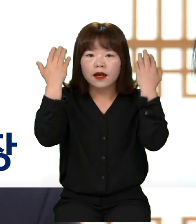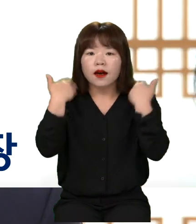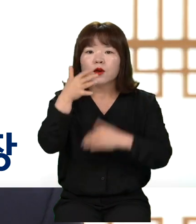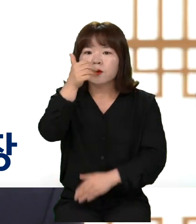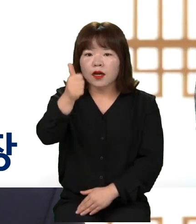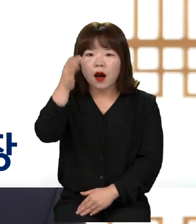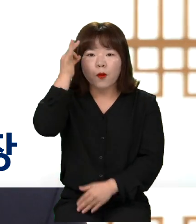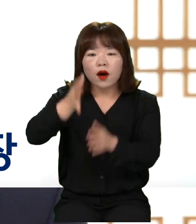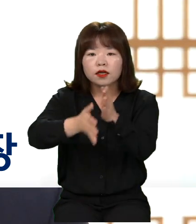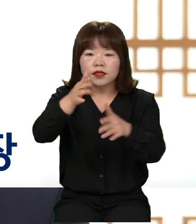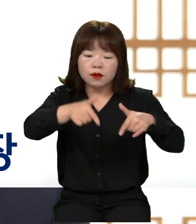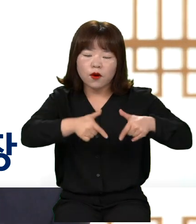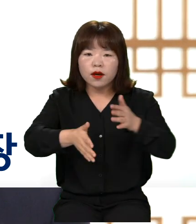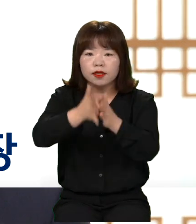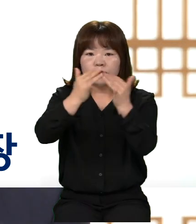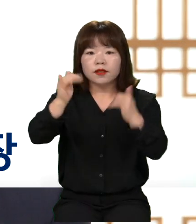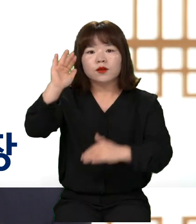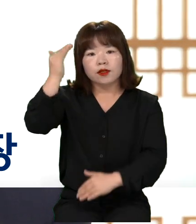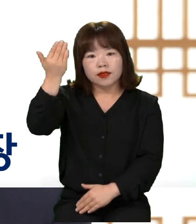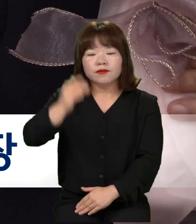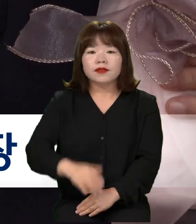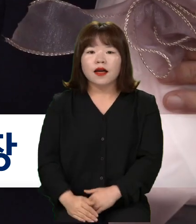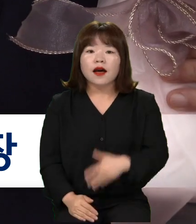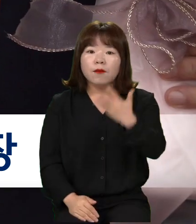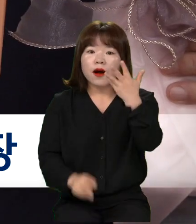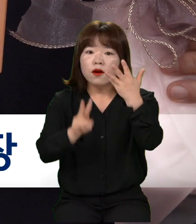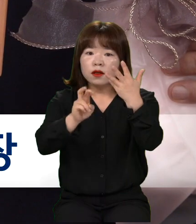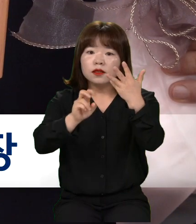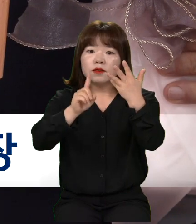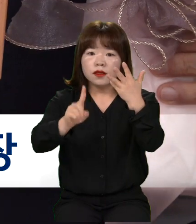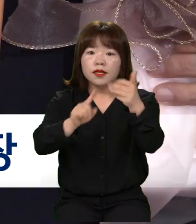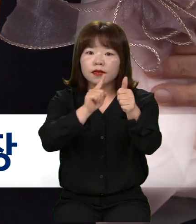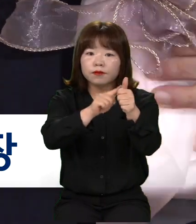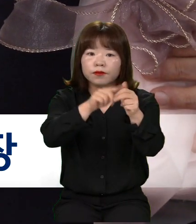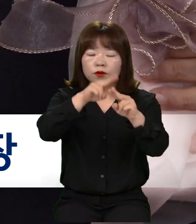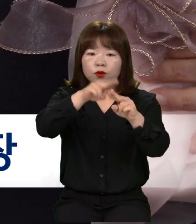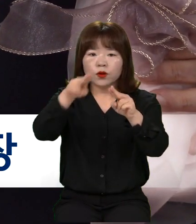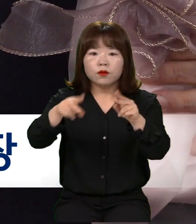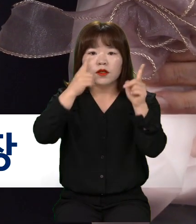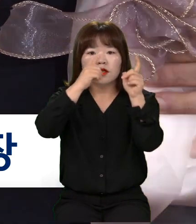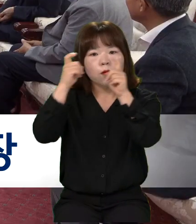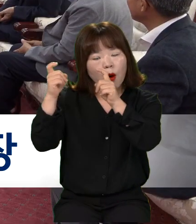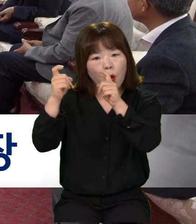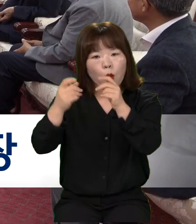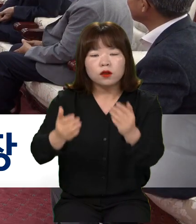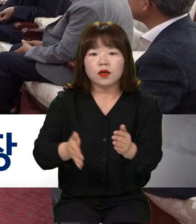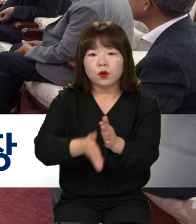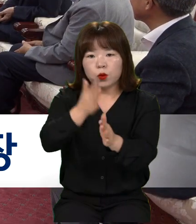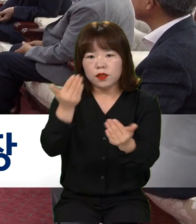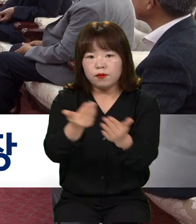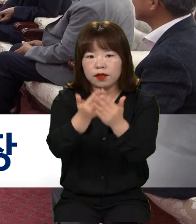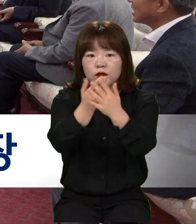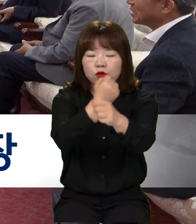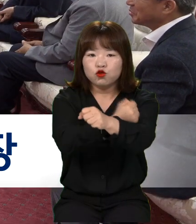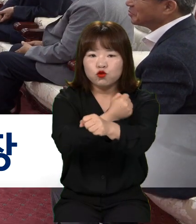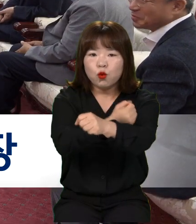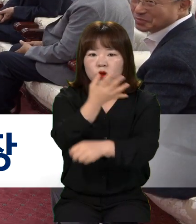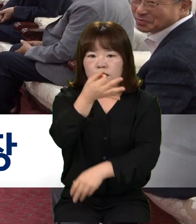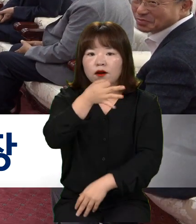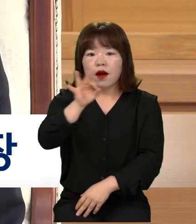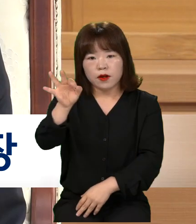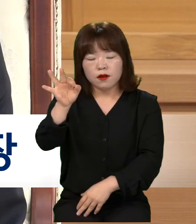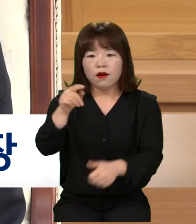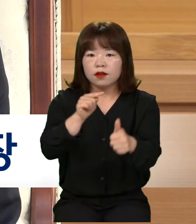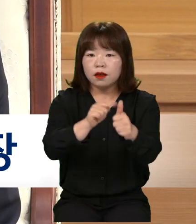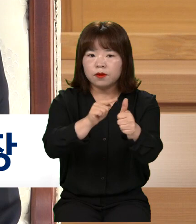총장이 포항시 명예 시민이 됐습니다 21일 포항시는 김무환 총장의 퇴임을 기념하고 또 도시 발전에 기여한